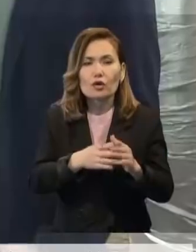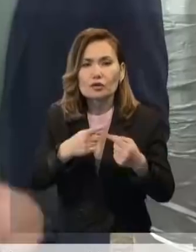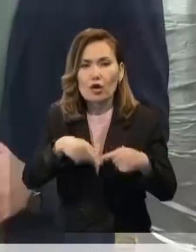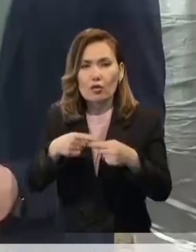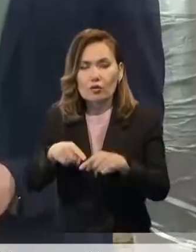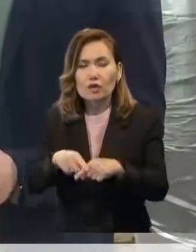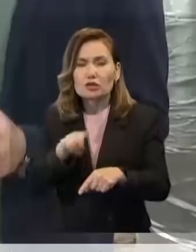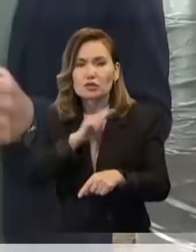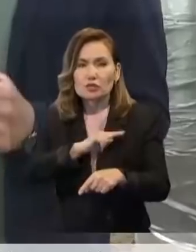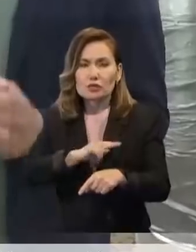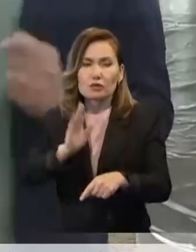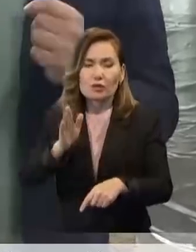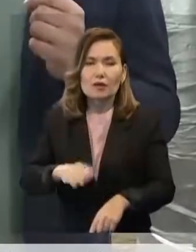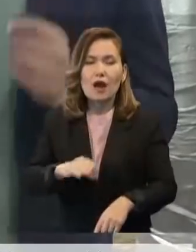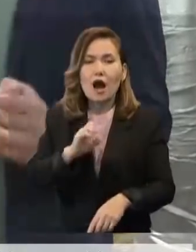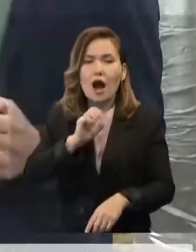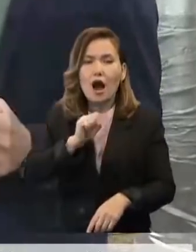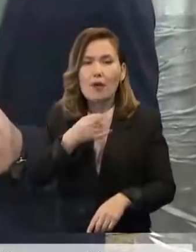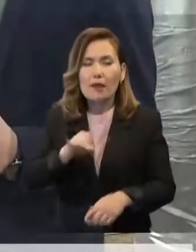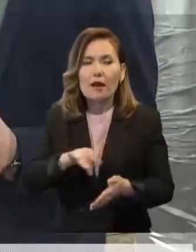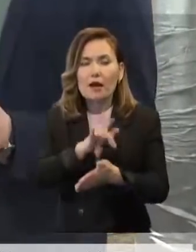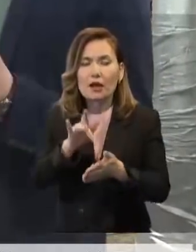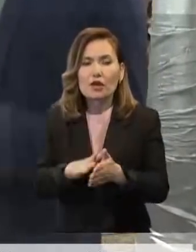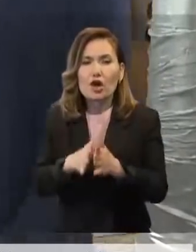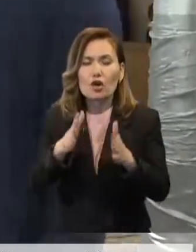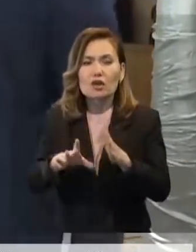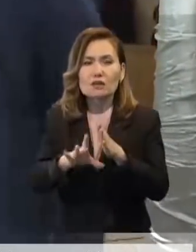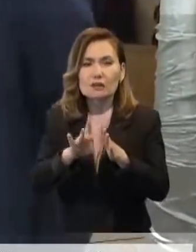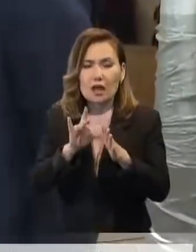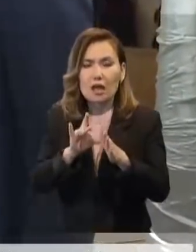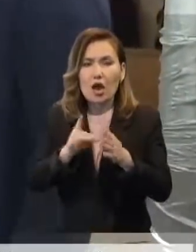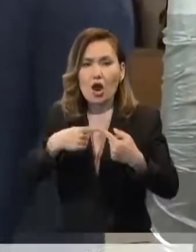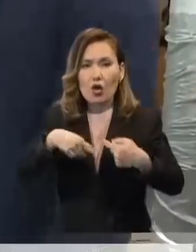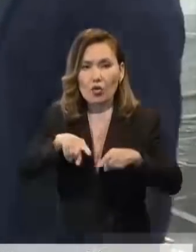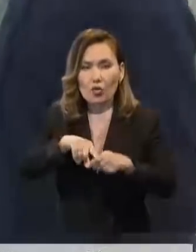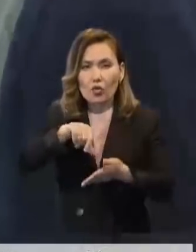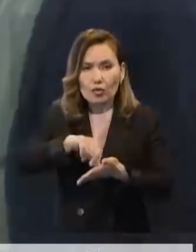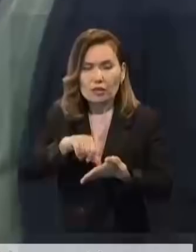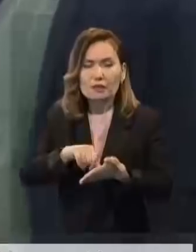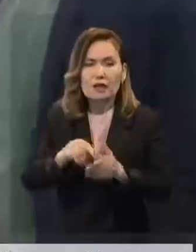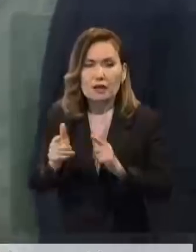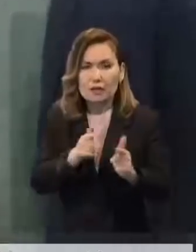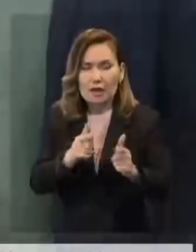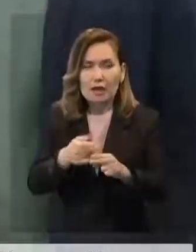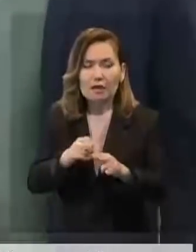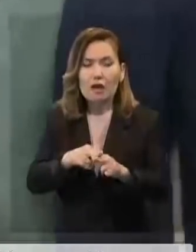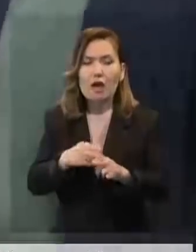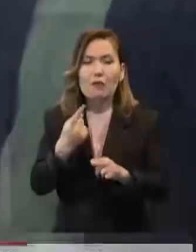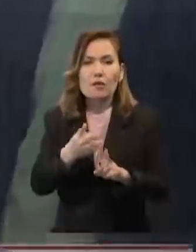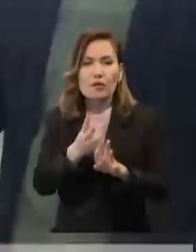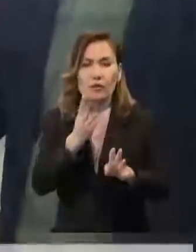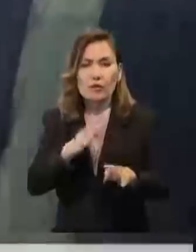істейді. Әзір айтып өтсеңіз, Абай қаласындағы ең үлкен сайлау учаскесінде қазір дайындықтарыңыз қалай жүріп жатыр? Бізде дайындық былай. Міне, біріншіден біз мына